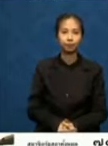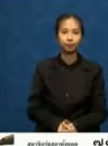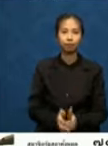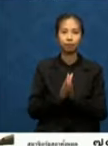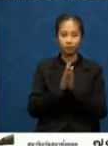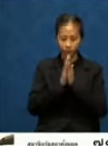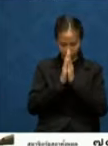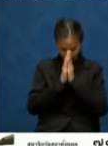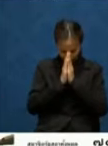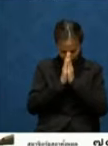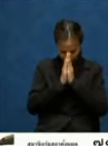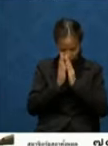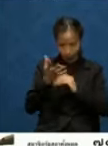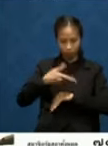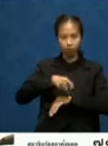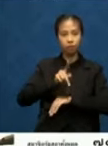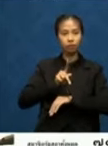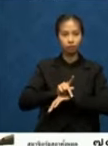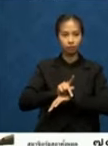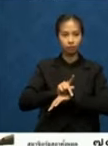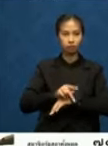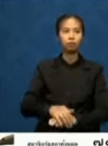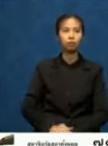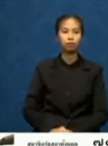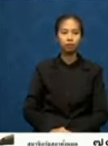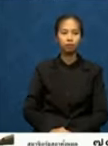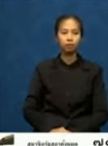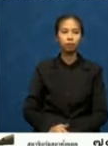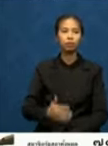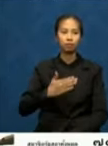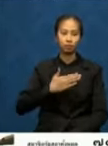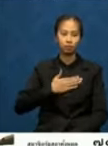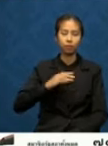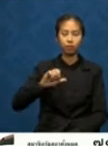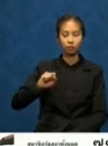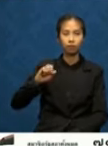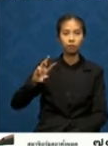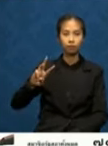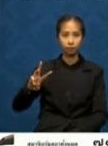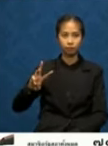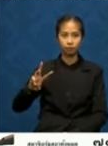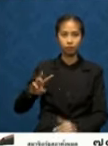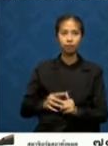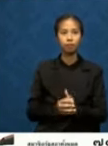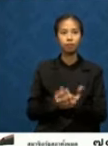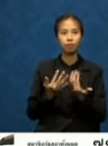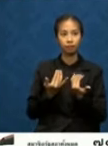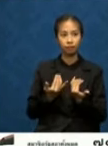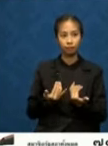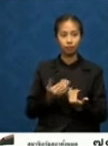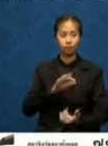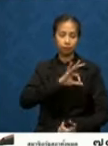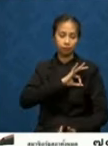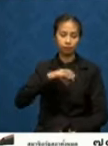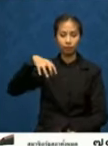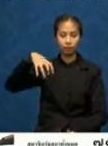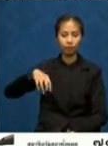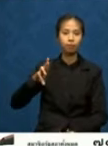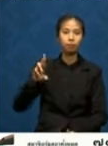ท่านประธานรัฐสภากับผมนายกิตติวสีนนท์สมาชิกวุฒิสภาในฐานะสมาชิกรัฐสภา